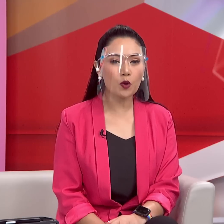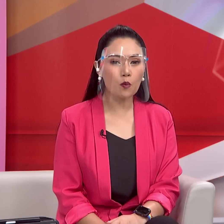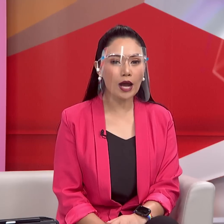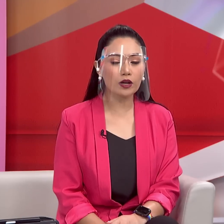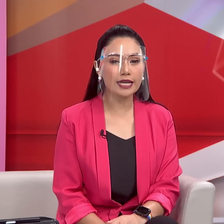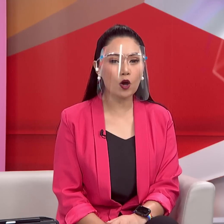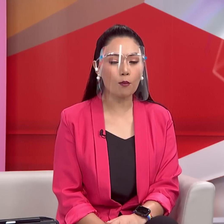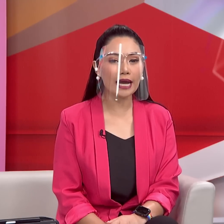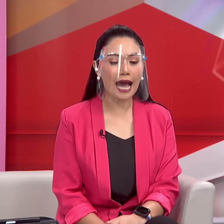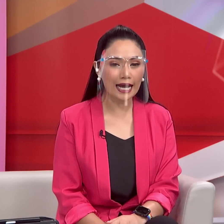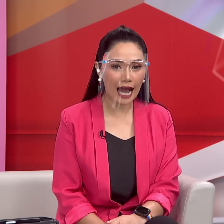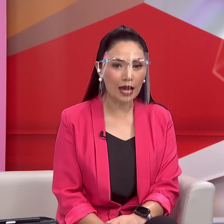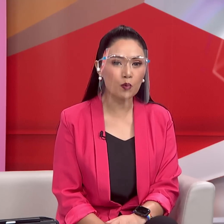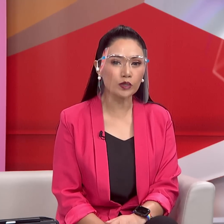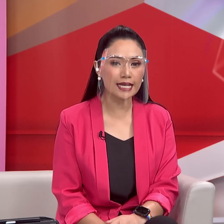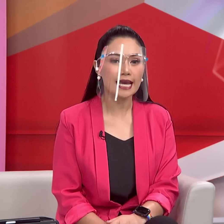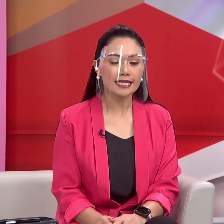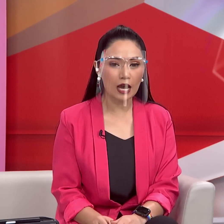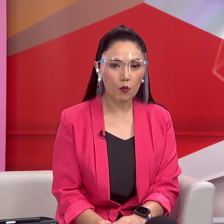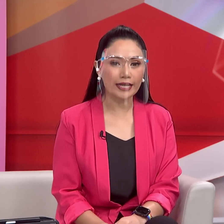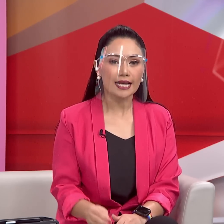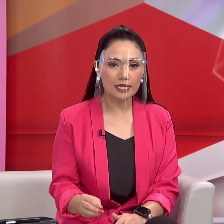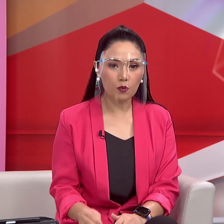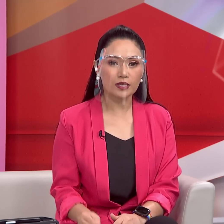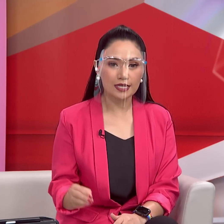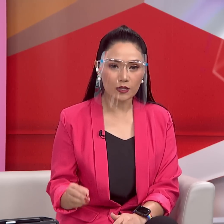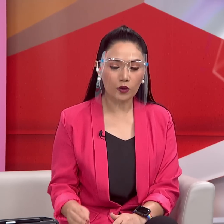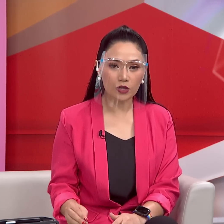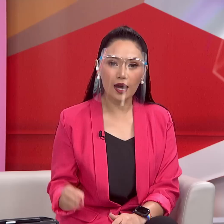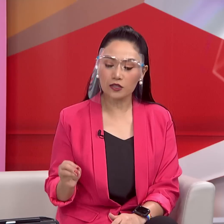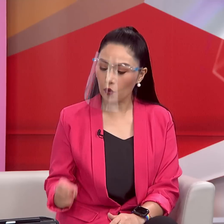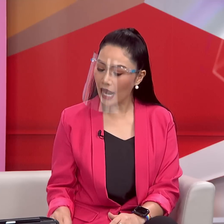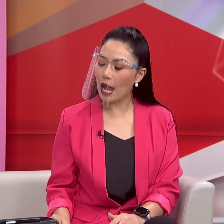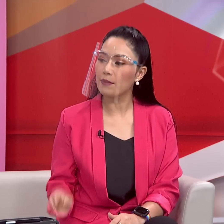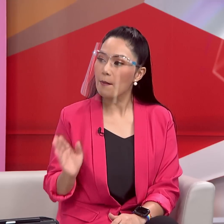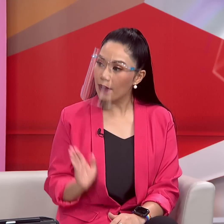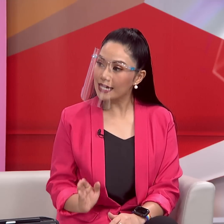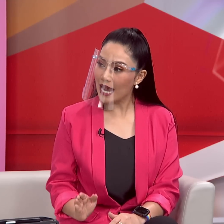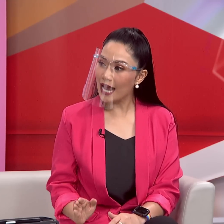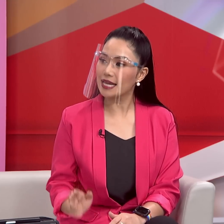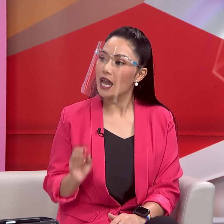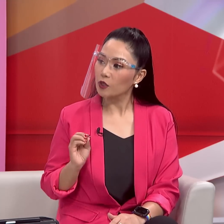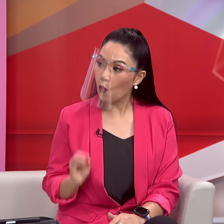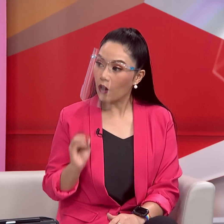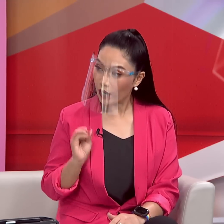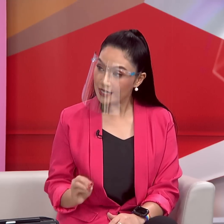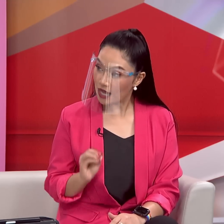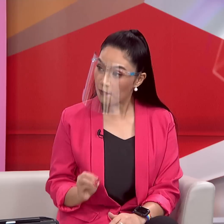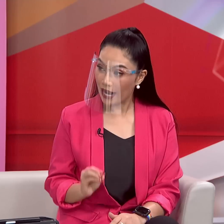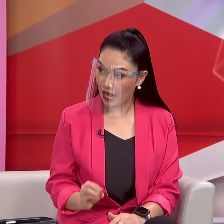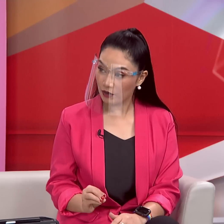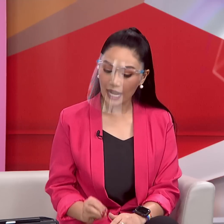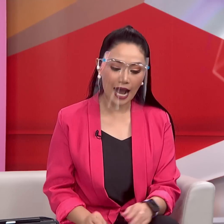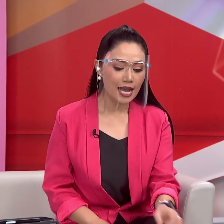ค่ะได้ย้ำด้วยว่ากรณีของแม่ค้าขายหมูที่จังหวัดสมุทรสงครามสาขาสงครามไม่ใช่ตัว